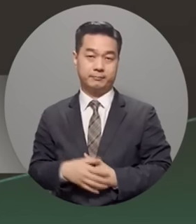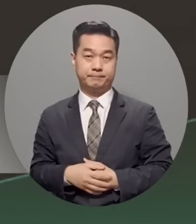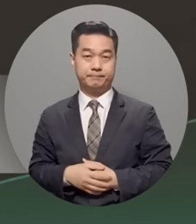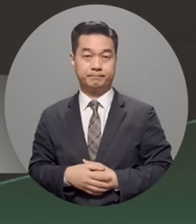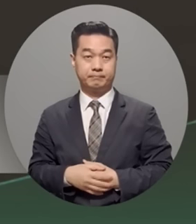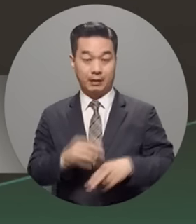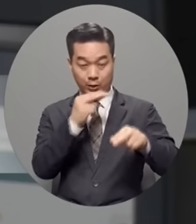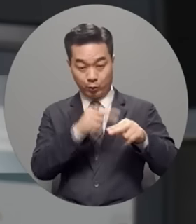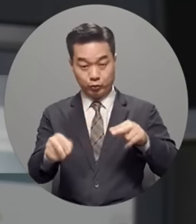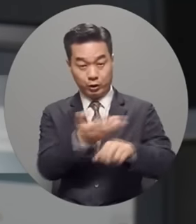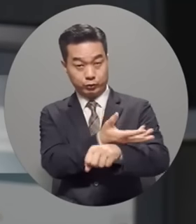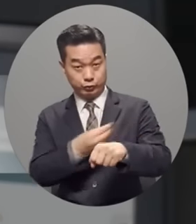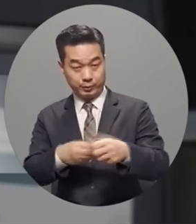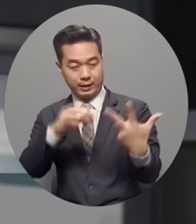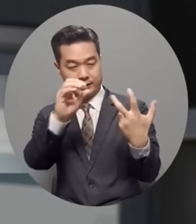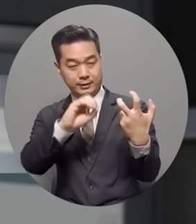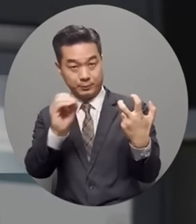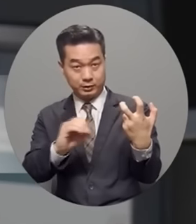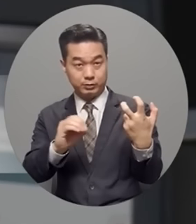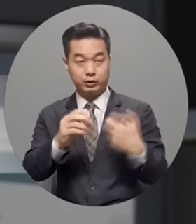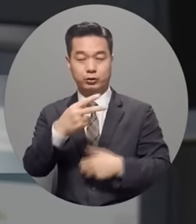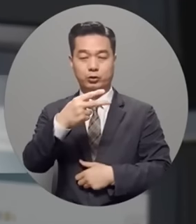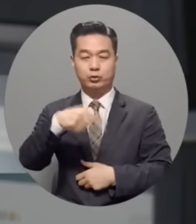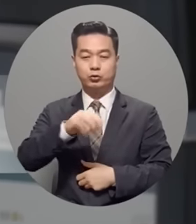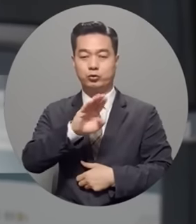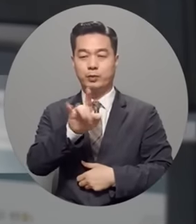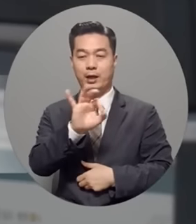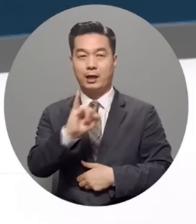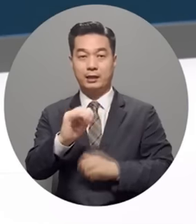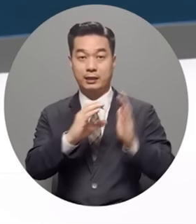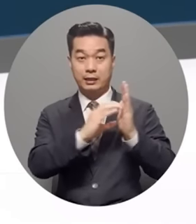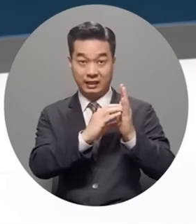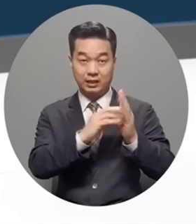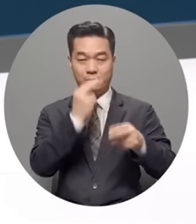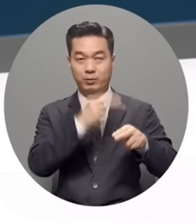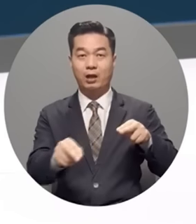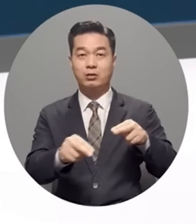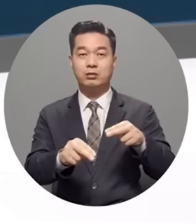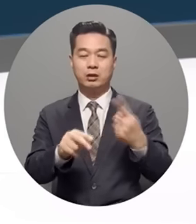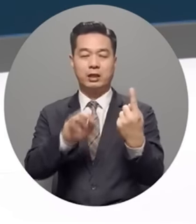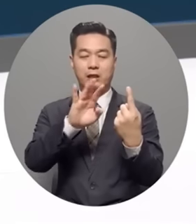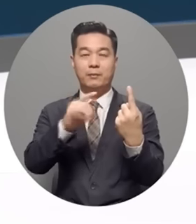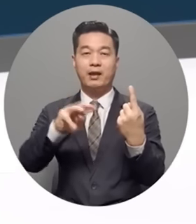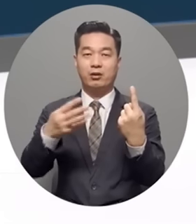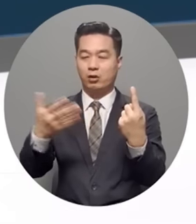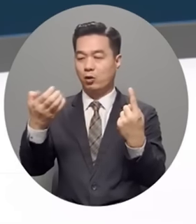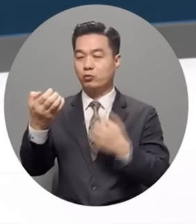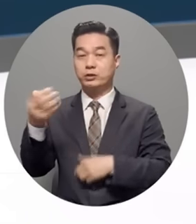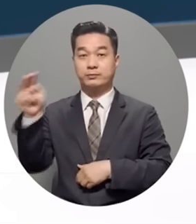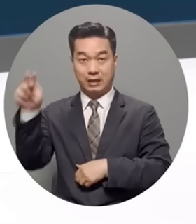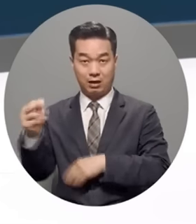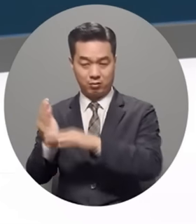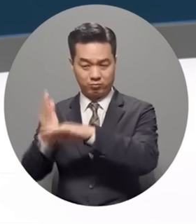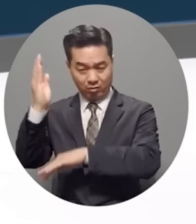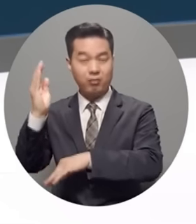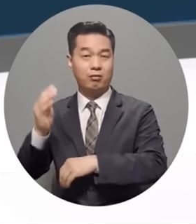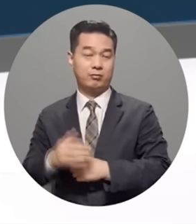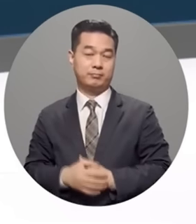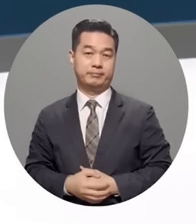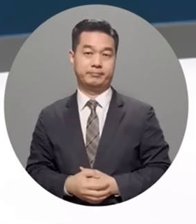수입의 70%를 차지하는 두바이유는 배럴당 90달러를 돌파한 뒤 열흘 넘게 고공행진을 이어가고